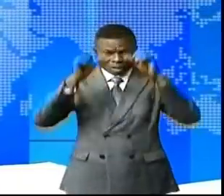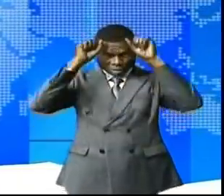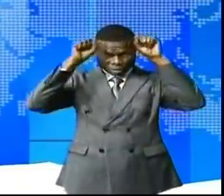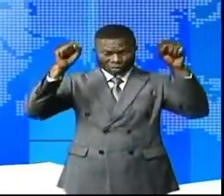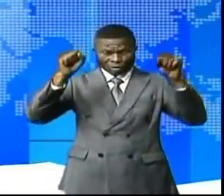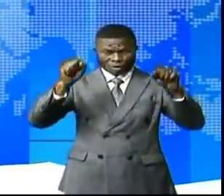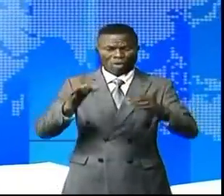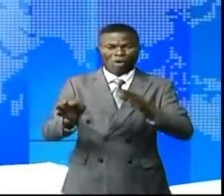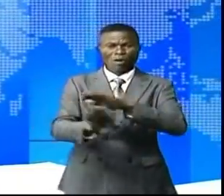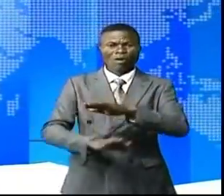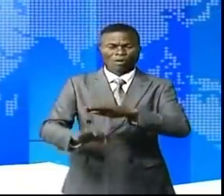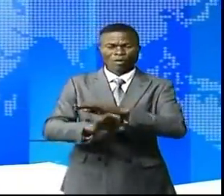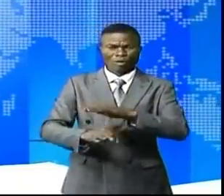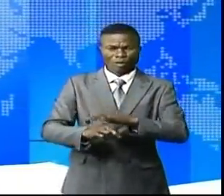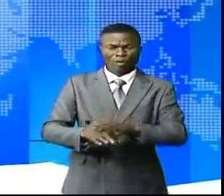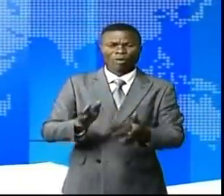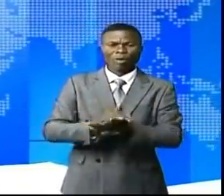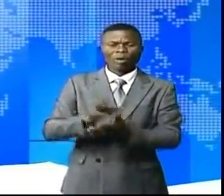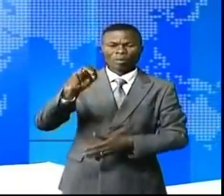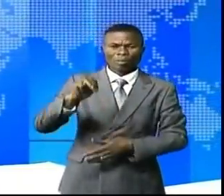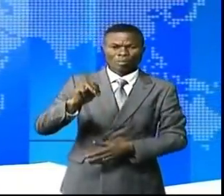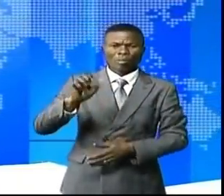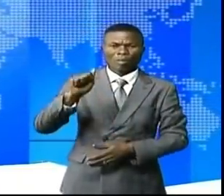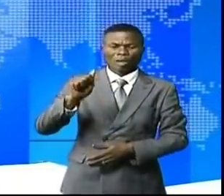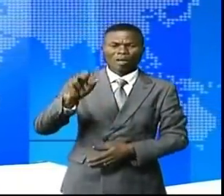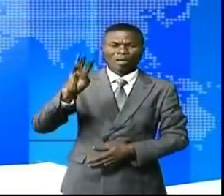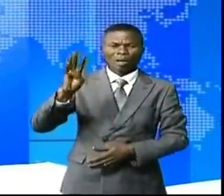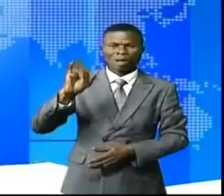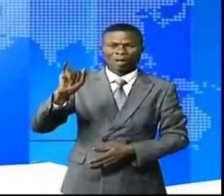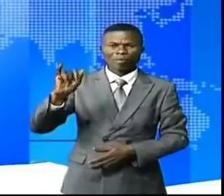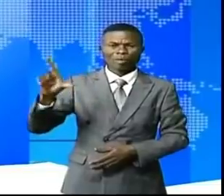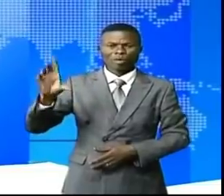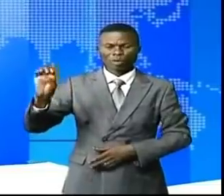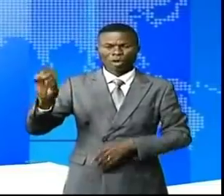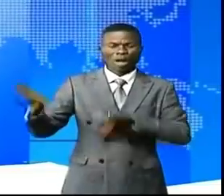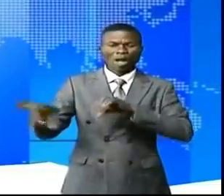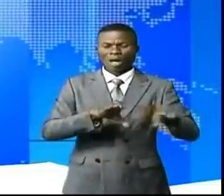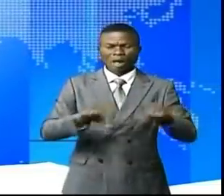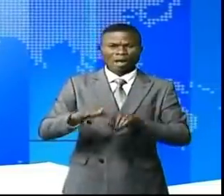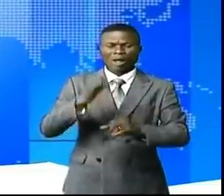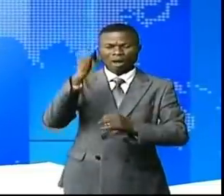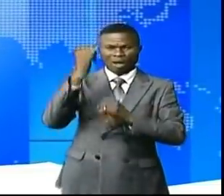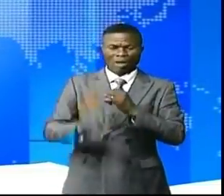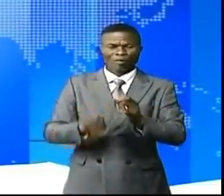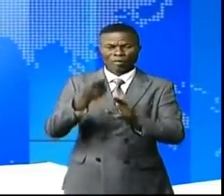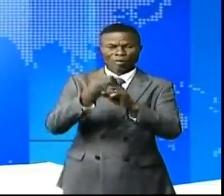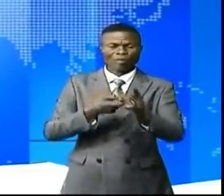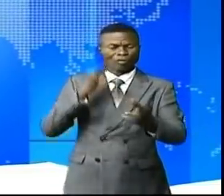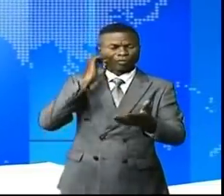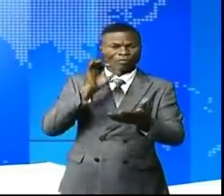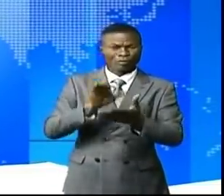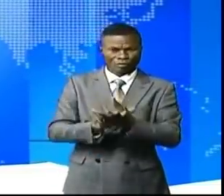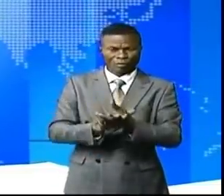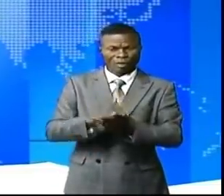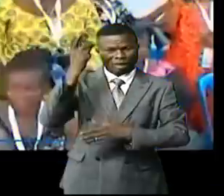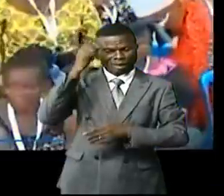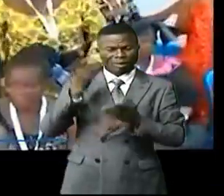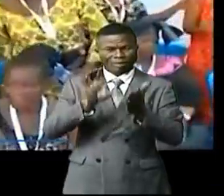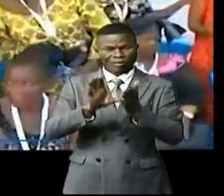la fondation Pius Mwabilou au cours d'une activité marquant la clôture du mois de la femme à